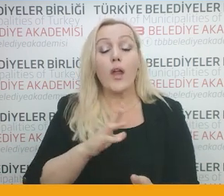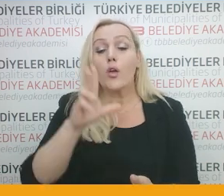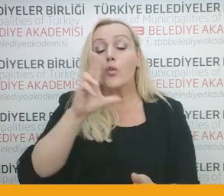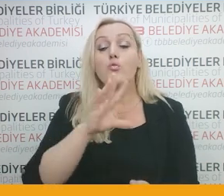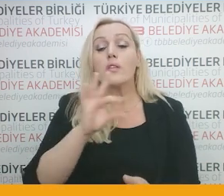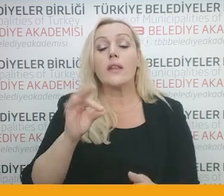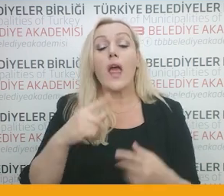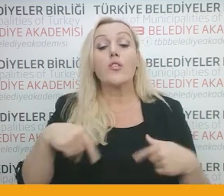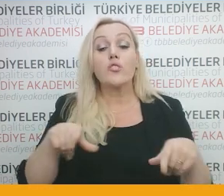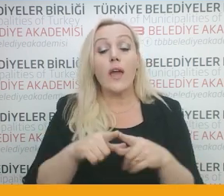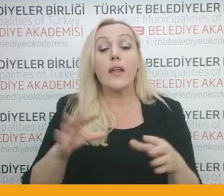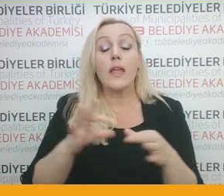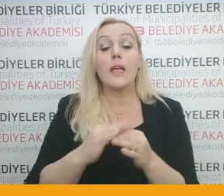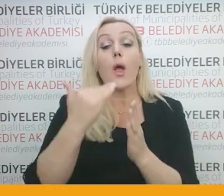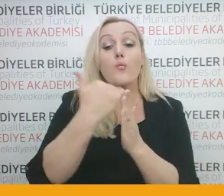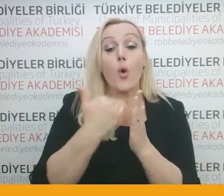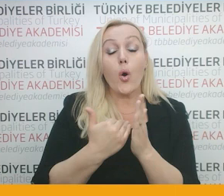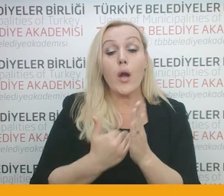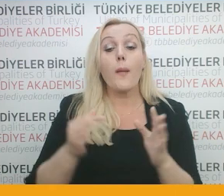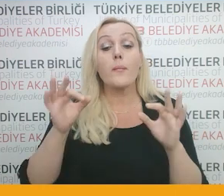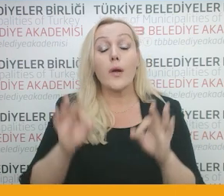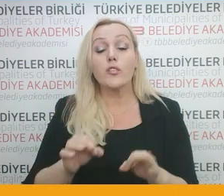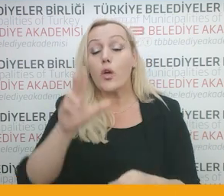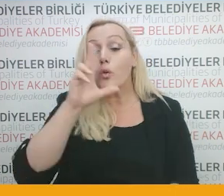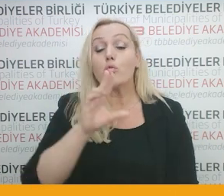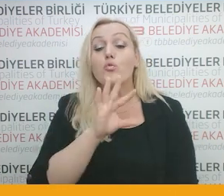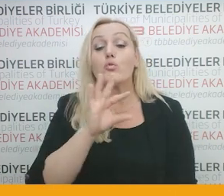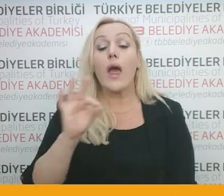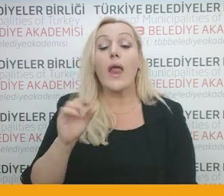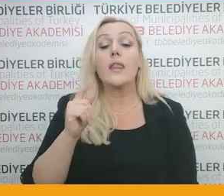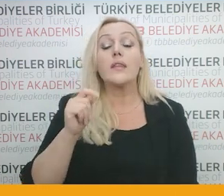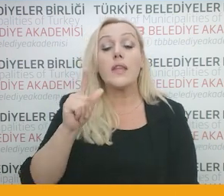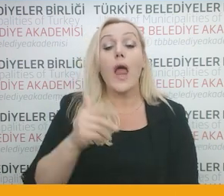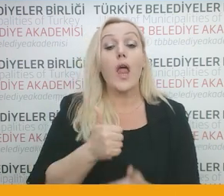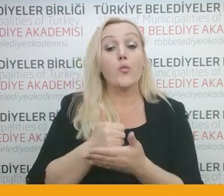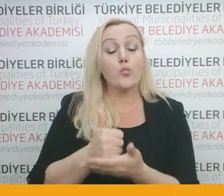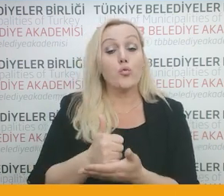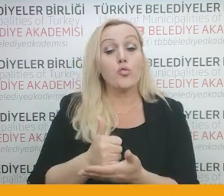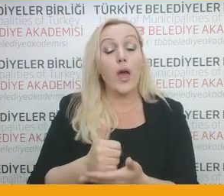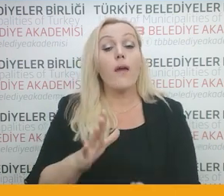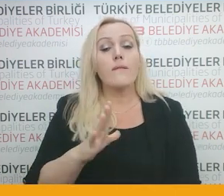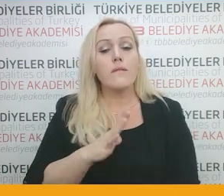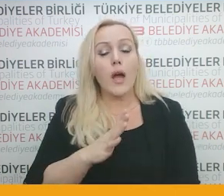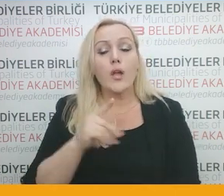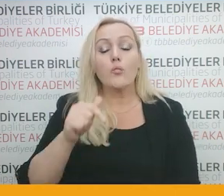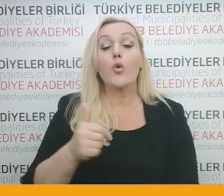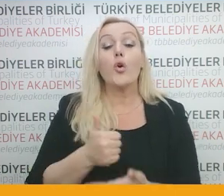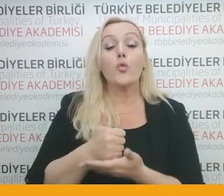ilgili bir program başlattık. Çevre ile ilgili programa 350 lira bütçe ayırdık. Bu 350 liralık bütçenin